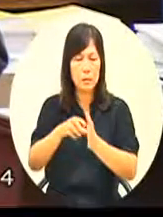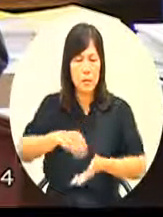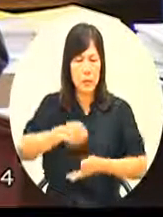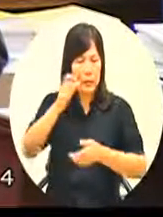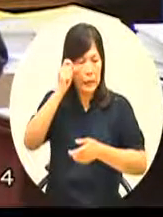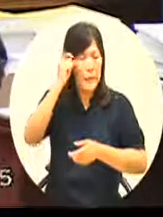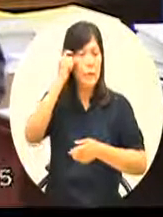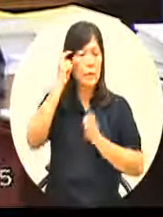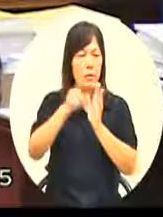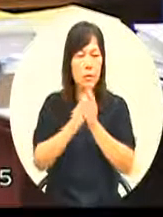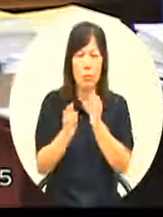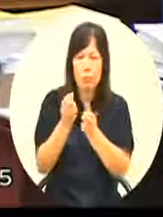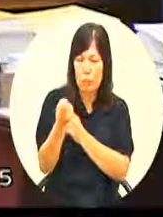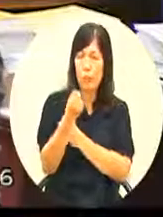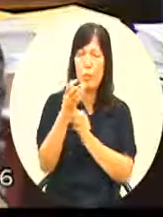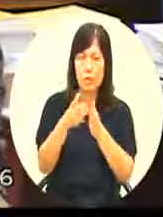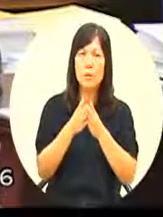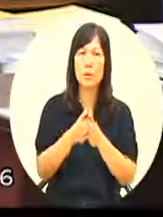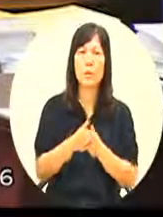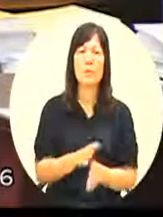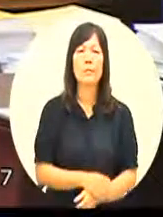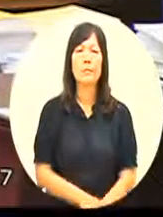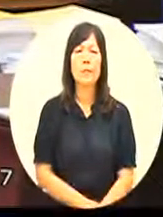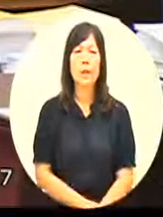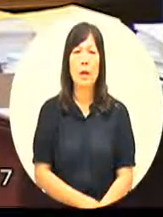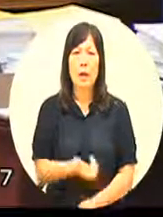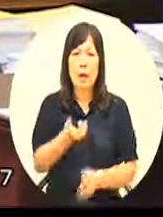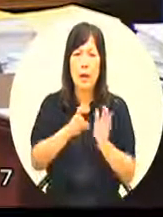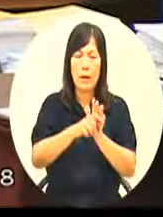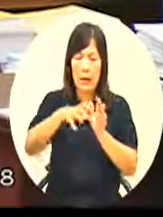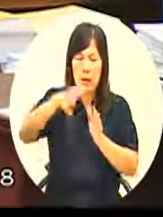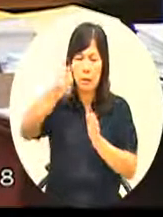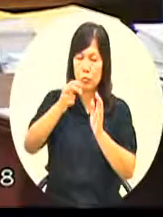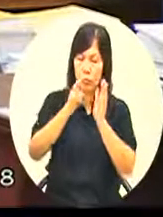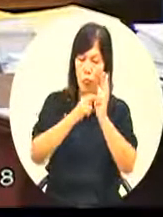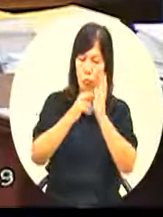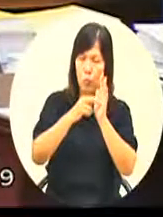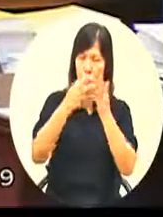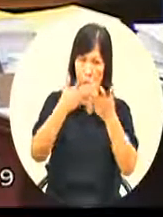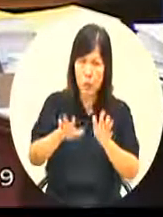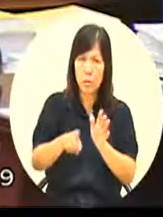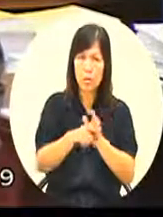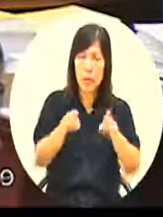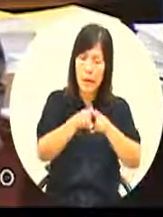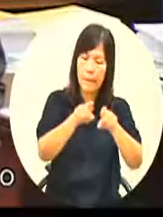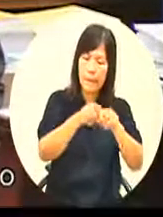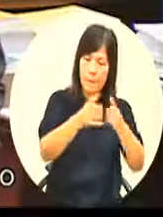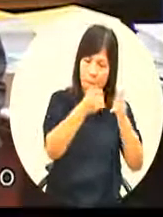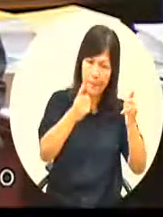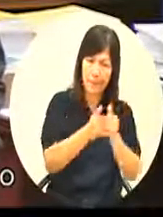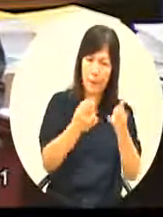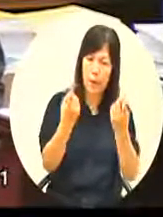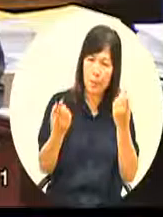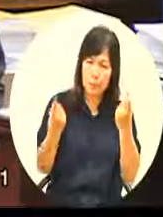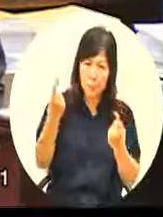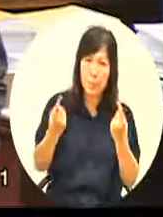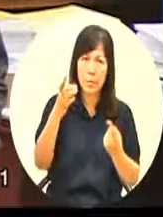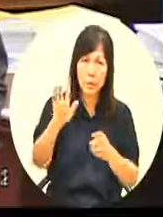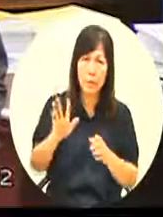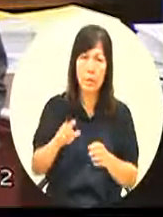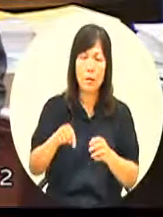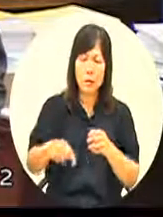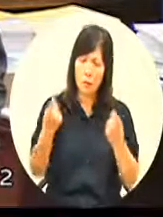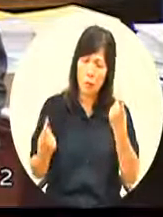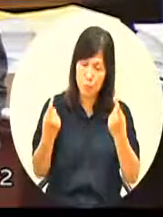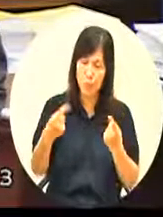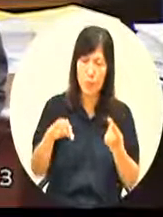多做一些努力啦。好，那刚刚局长其实花了蛮多时间在讲一些业民间的一些评比。好，其实这次的评比，